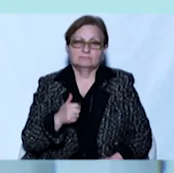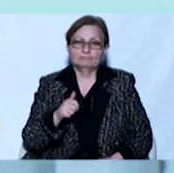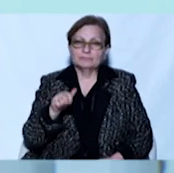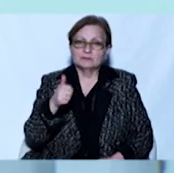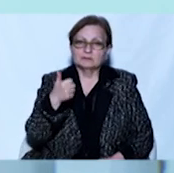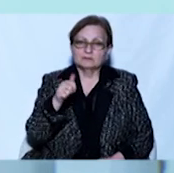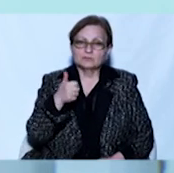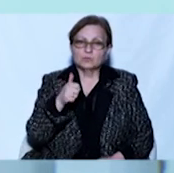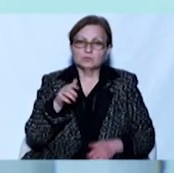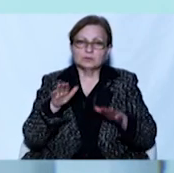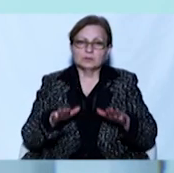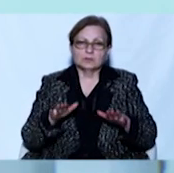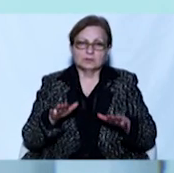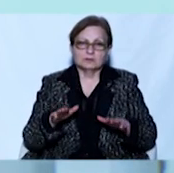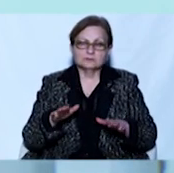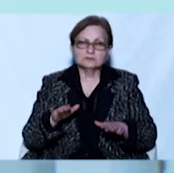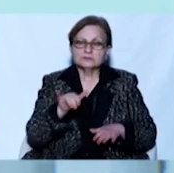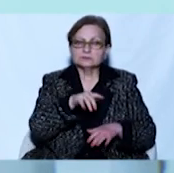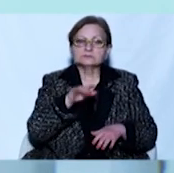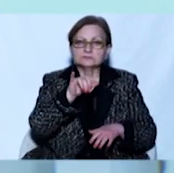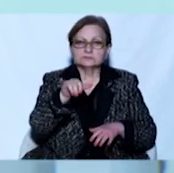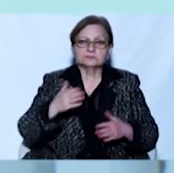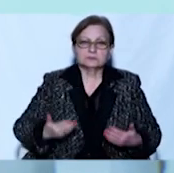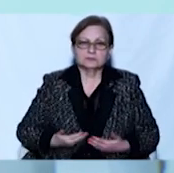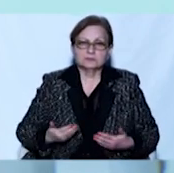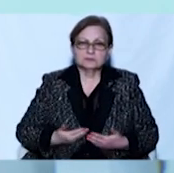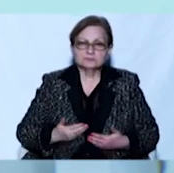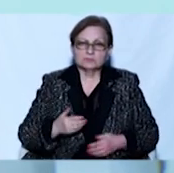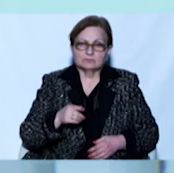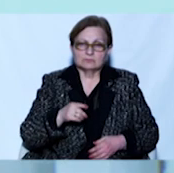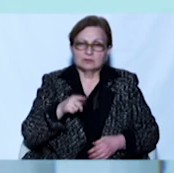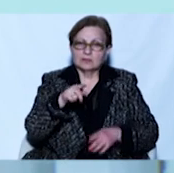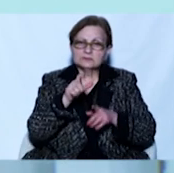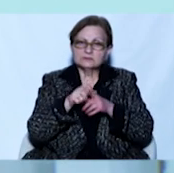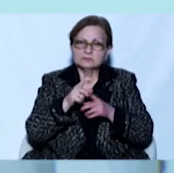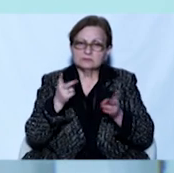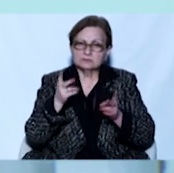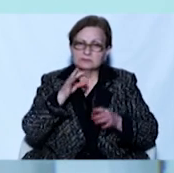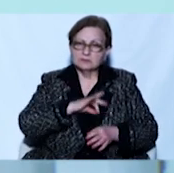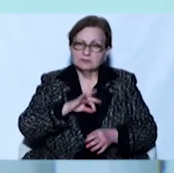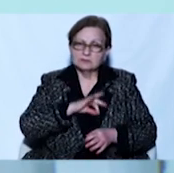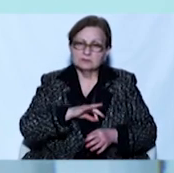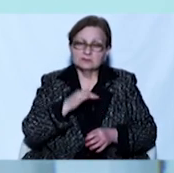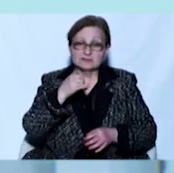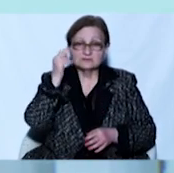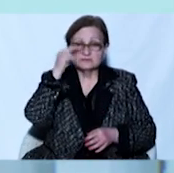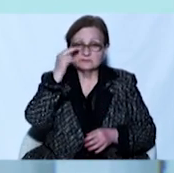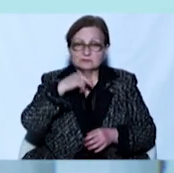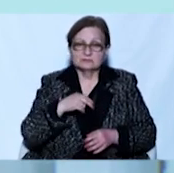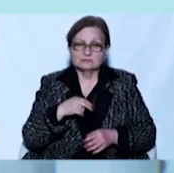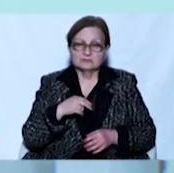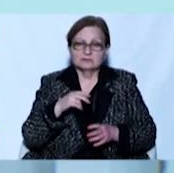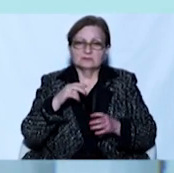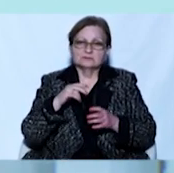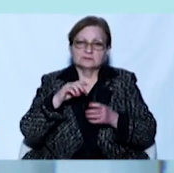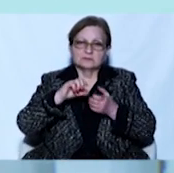როგორია ადგილი, სადაც ცხოვრობთ? აქ უნდა გამოვიყენოთ სიტყვები, რომელიც დღეს ვისწავლეთ.